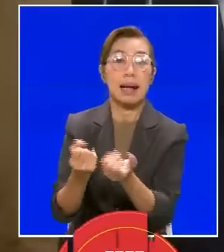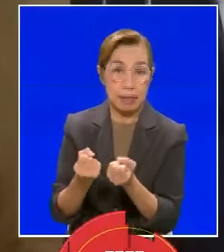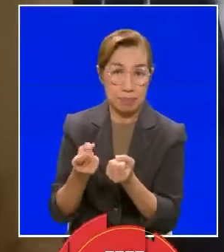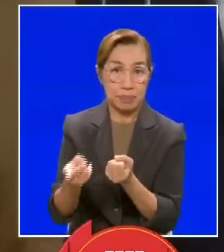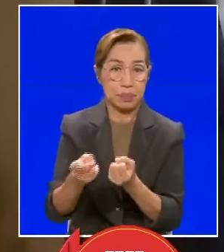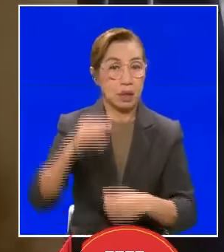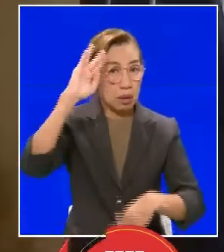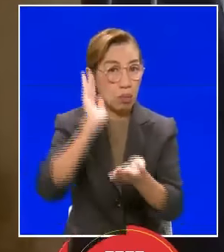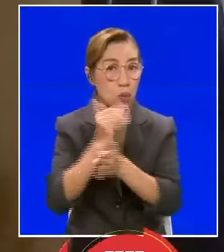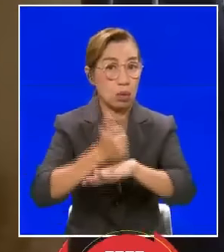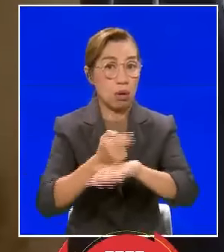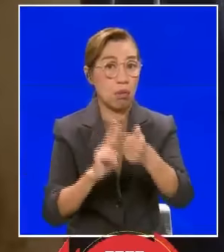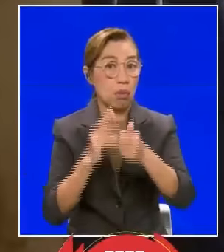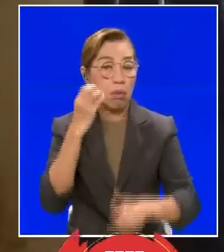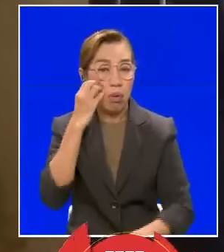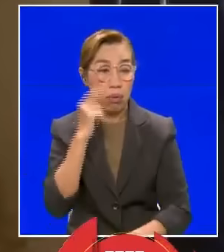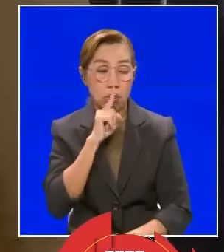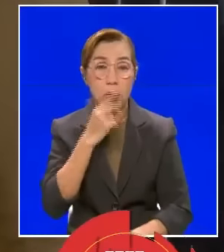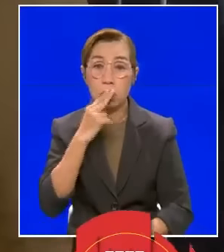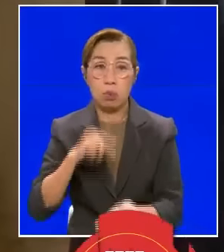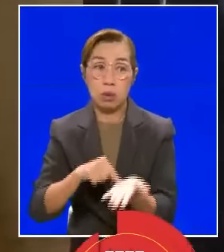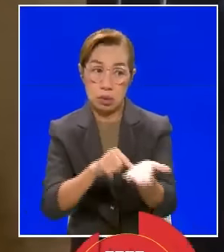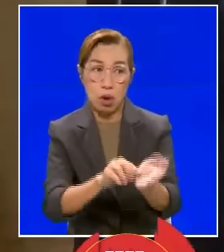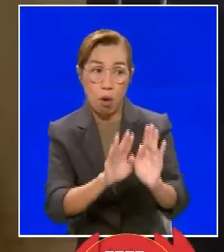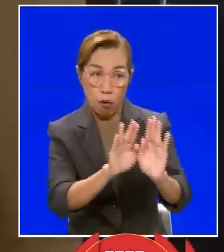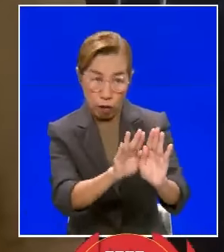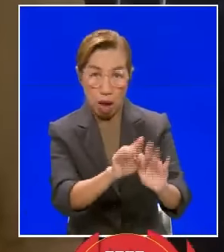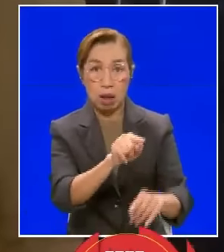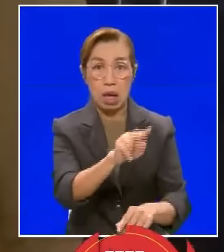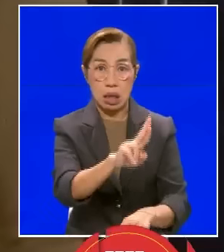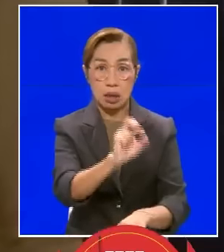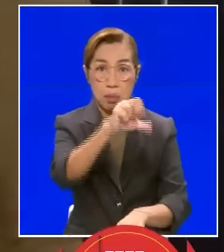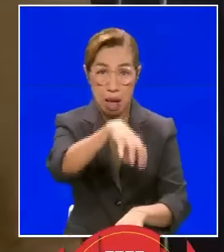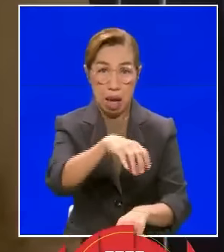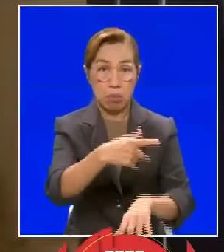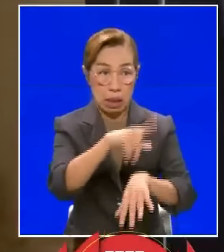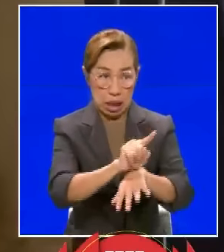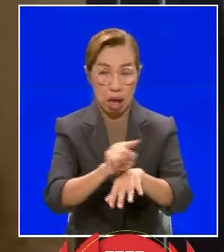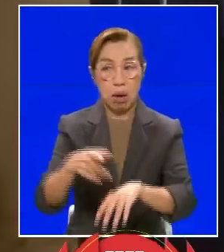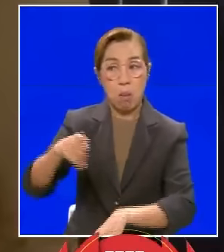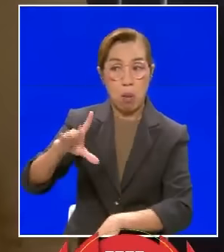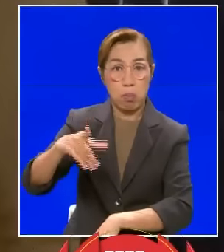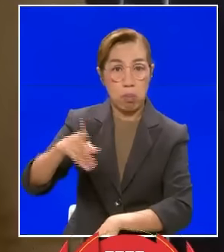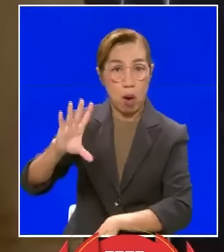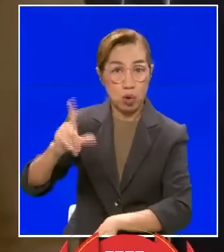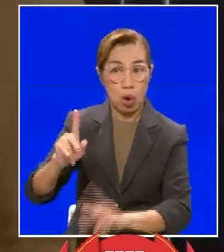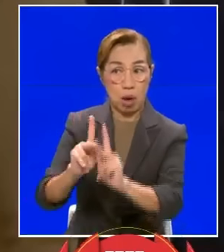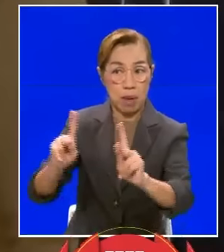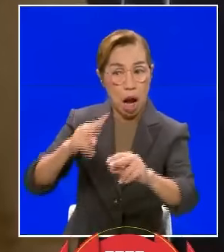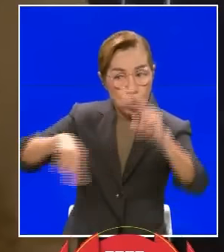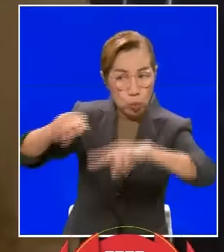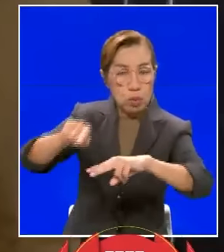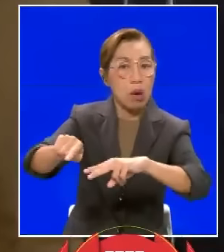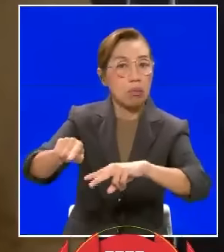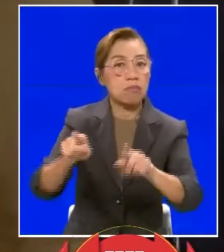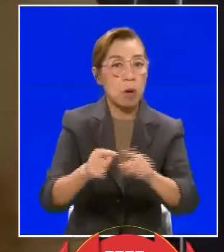บิ๊กโจ๊กบอกว่าการยื่นตรวจสอบปปช.วันนี้เป็นปรากฏการณ์ใหม่ต้องการแสดงให้เห็นถึงพลังของประชาชนนับตั้งแต่มีการร่